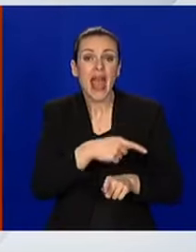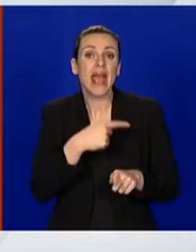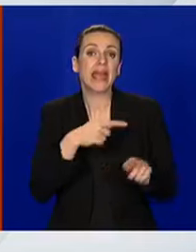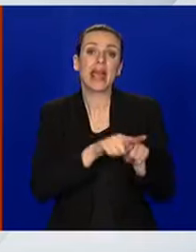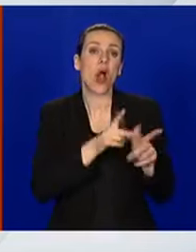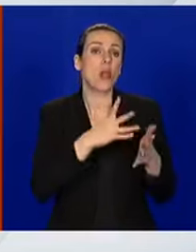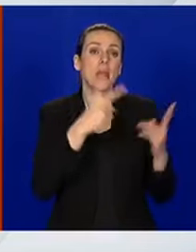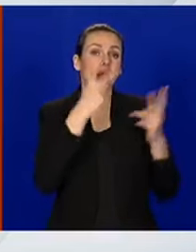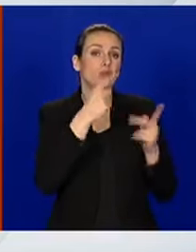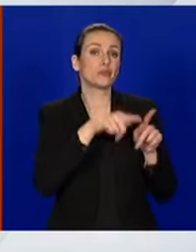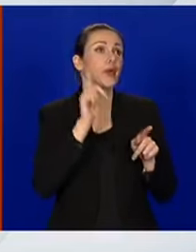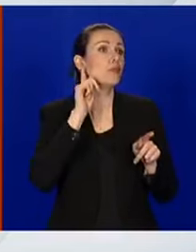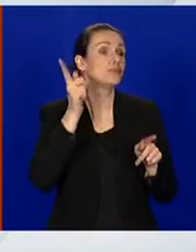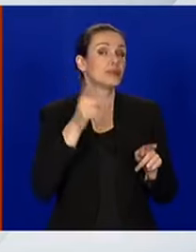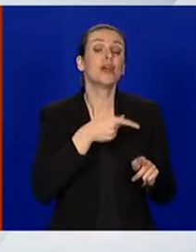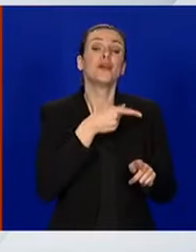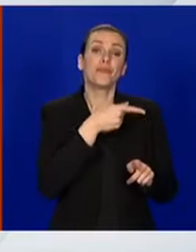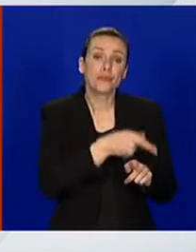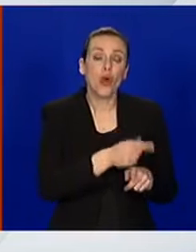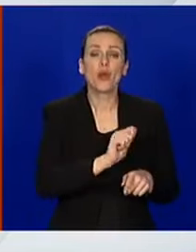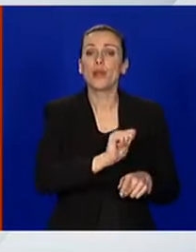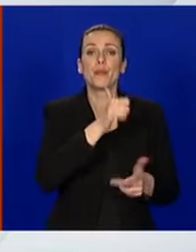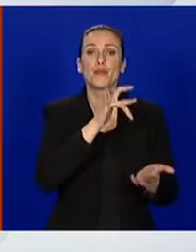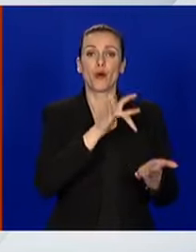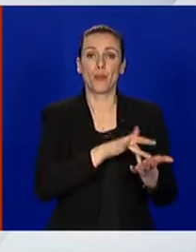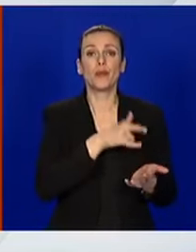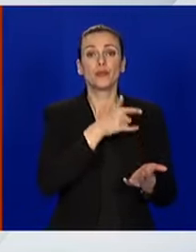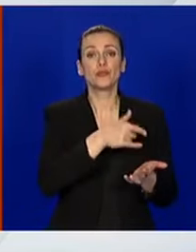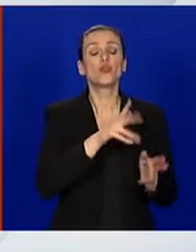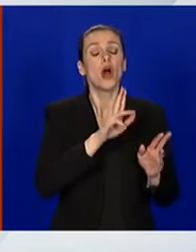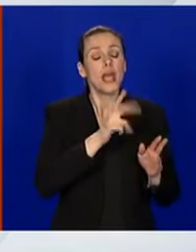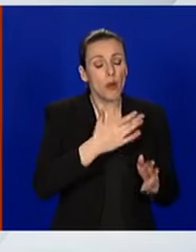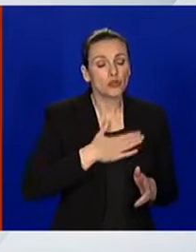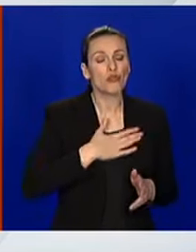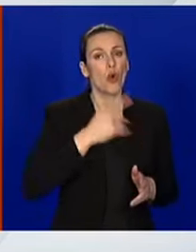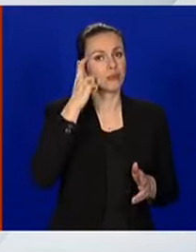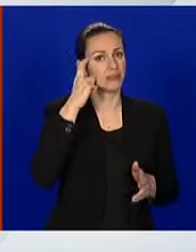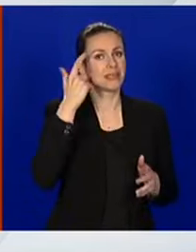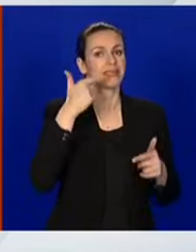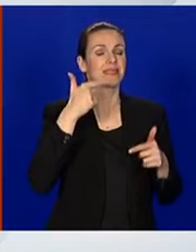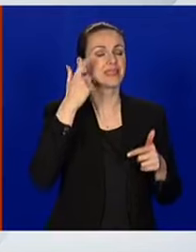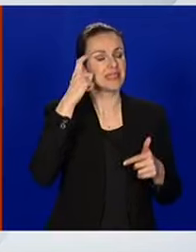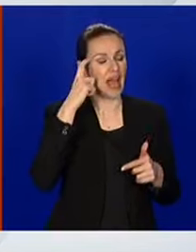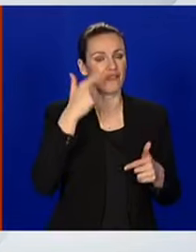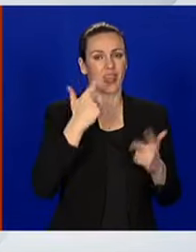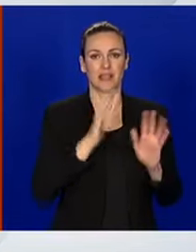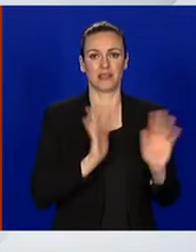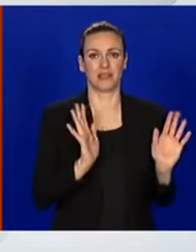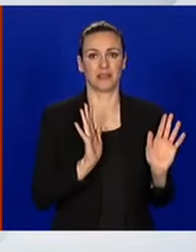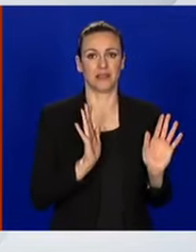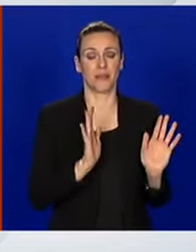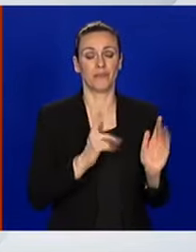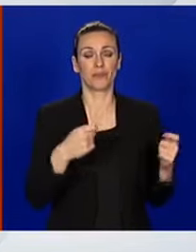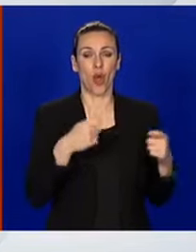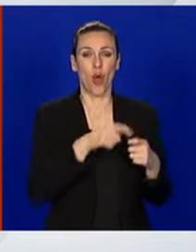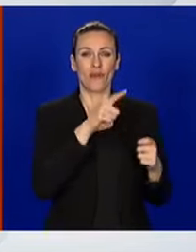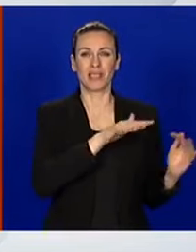razumijevanje, suočavaju se prije svega sa svojom ljudskom savješću. Što se tiče napada